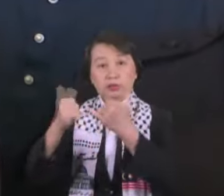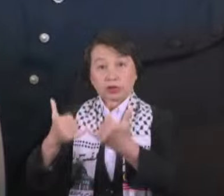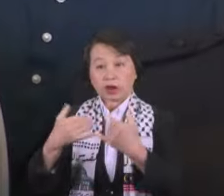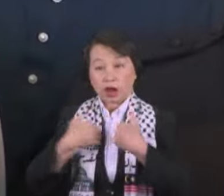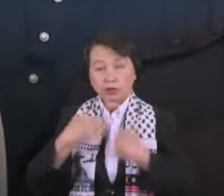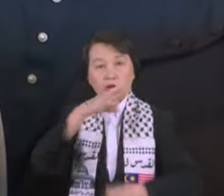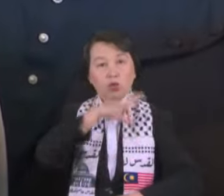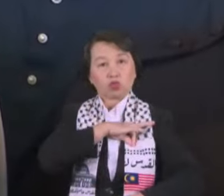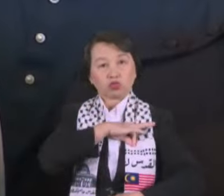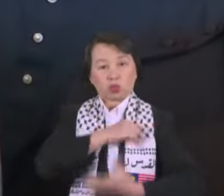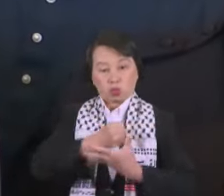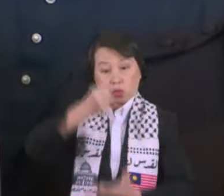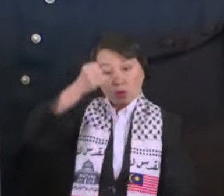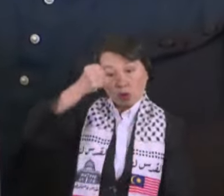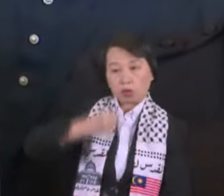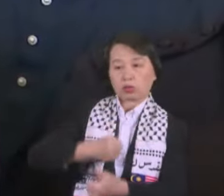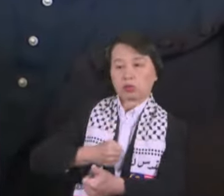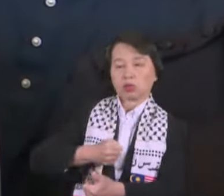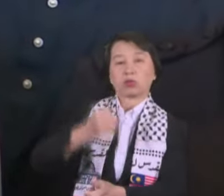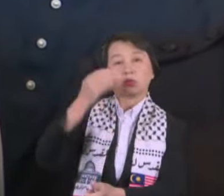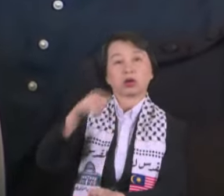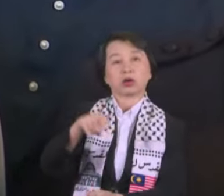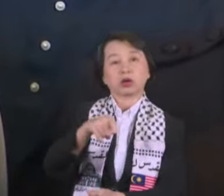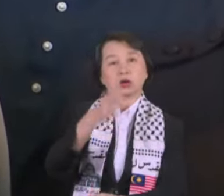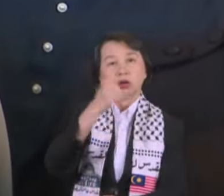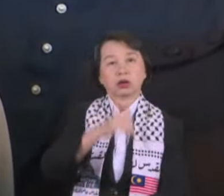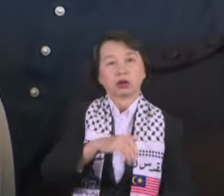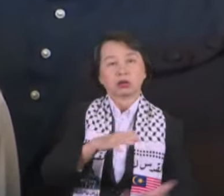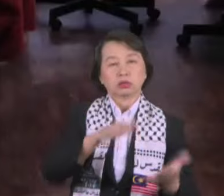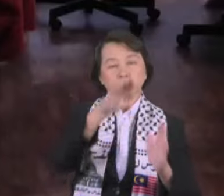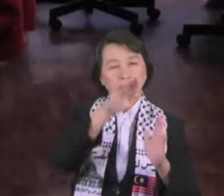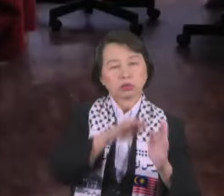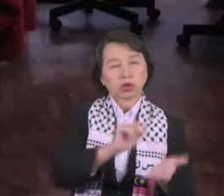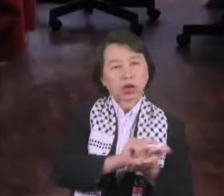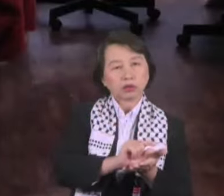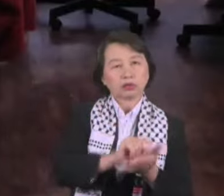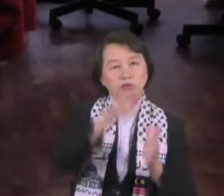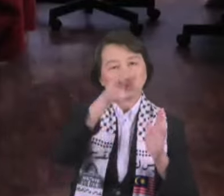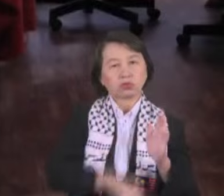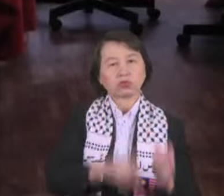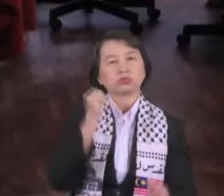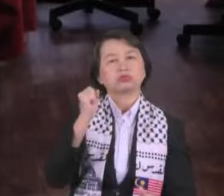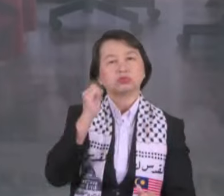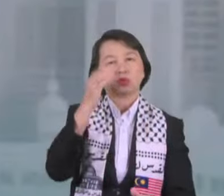yang besar. Tidak ada sebab mengapa gaji kurang daripada RM2,000.